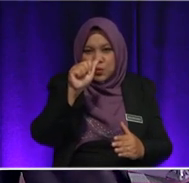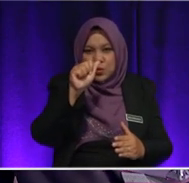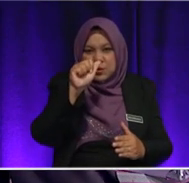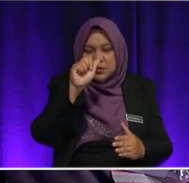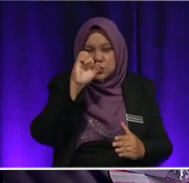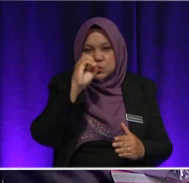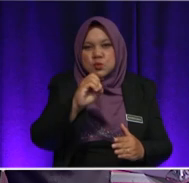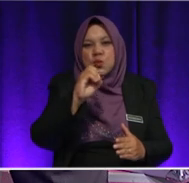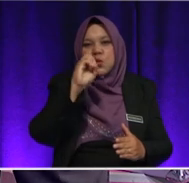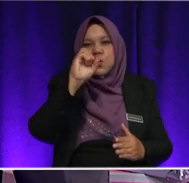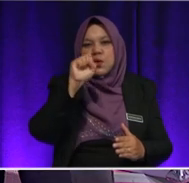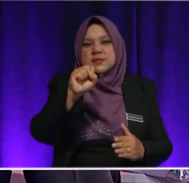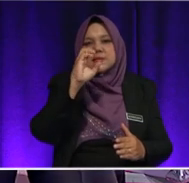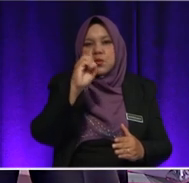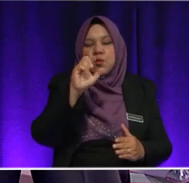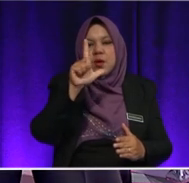keselamatan